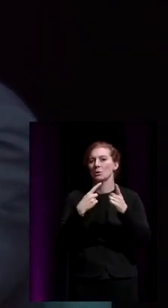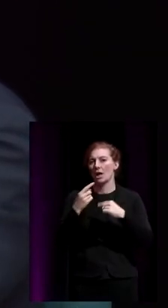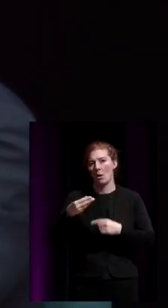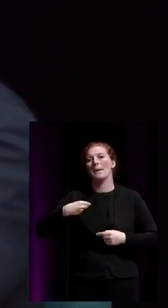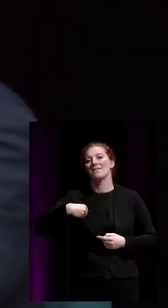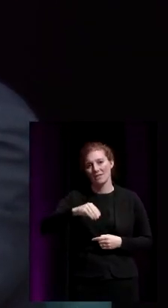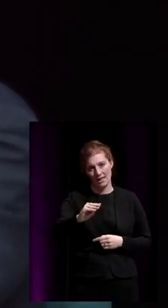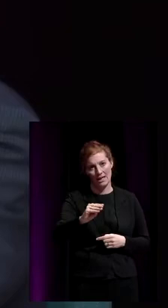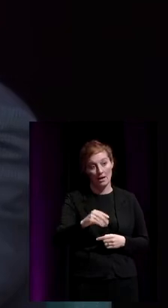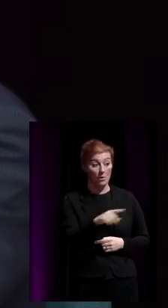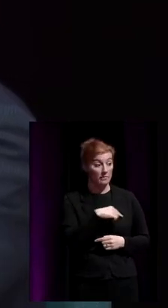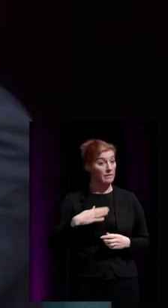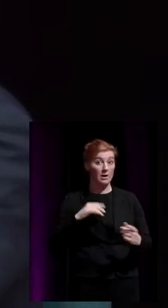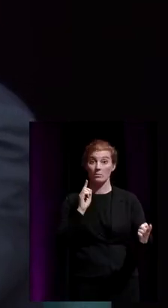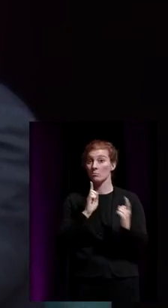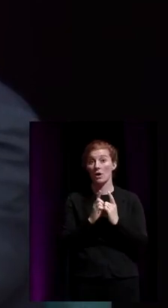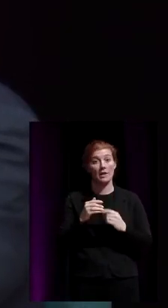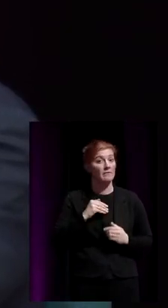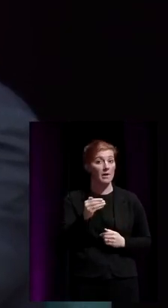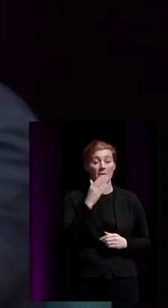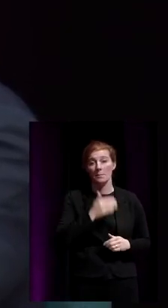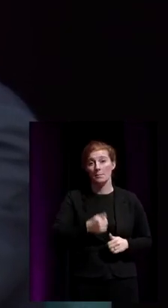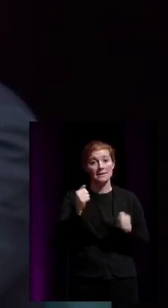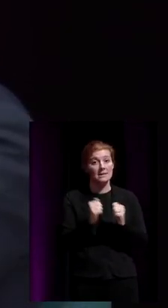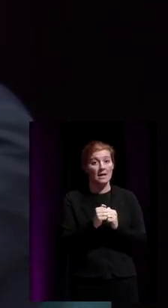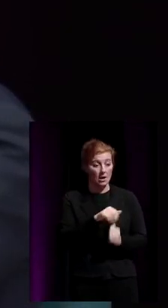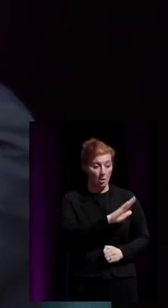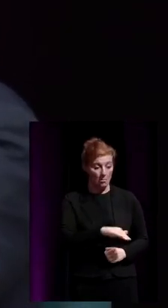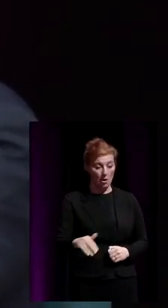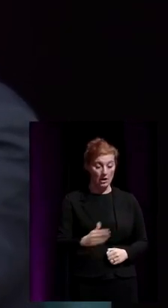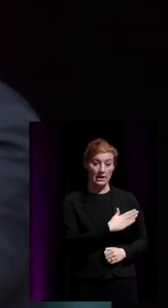möta framtiden på bästa sätt. Barnen är våra framtid, så